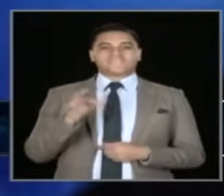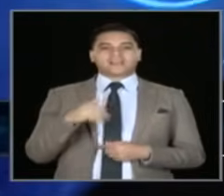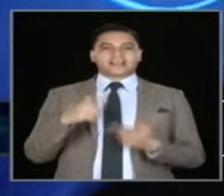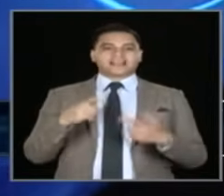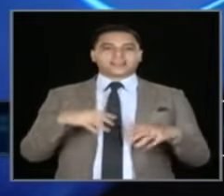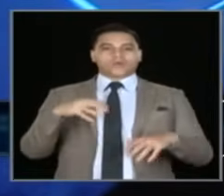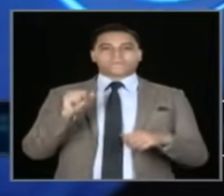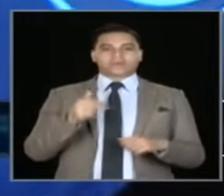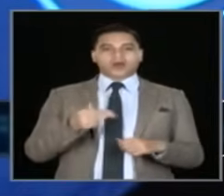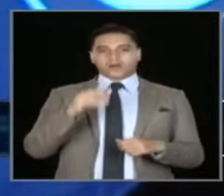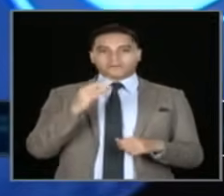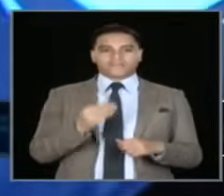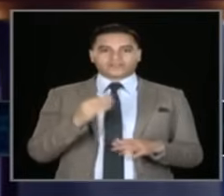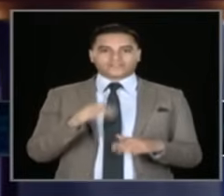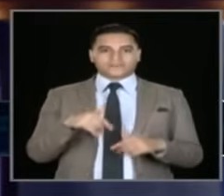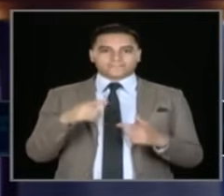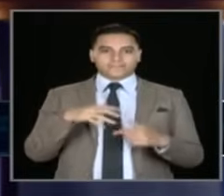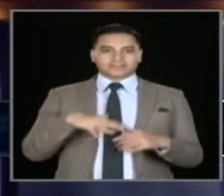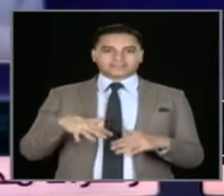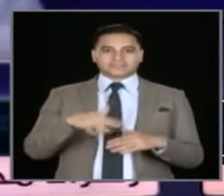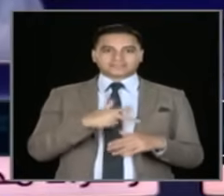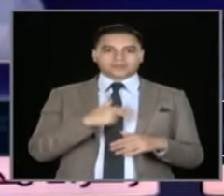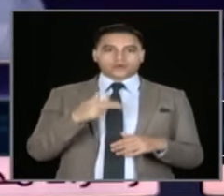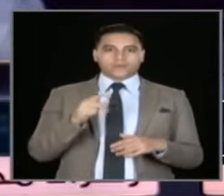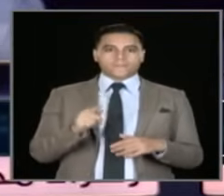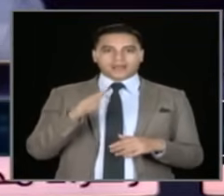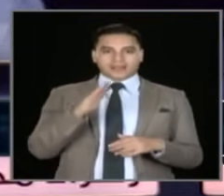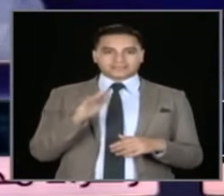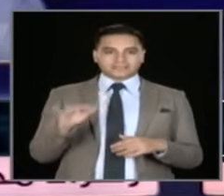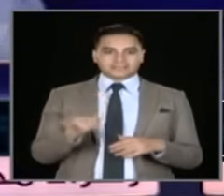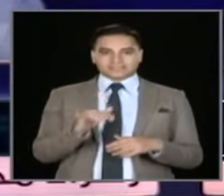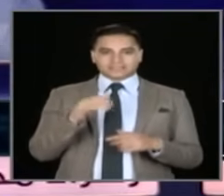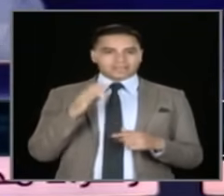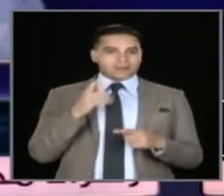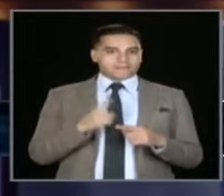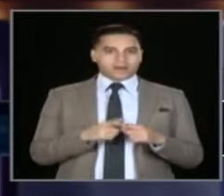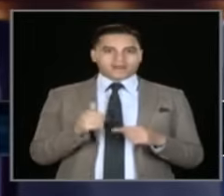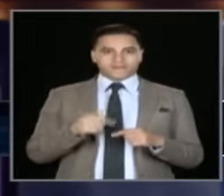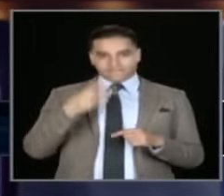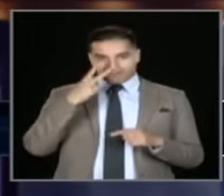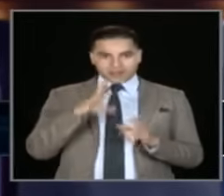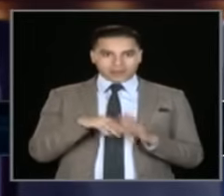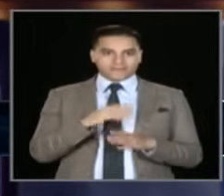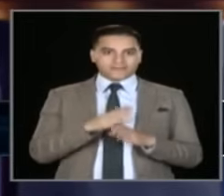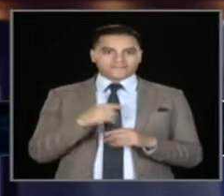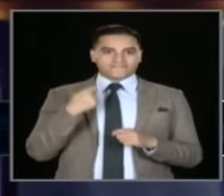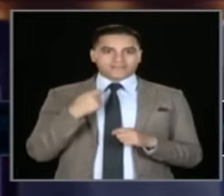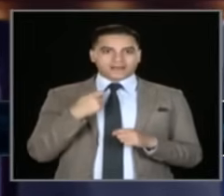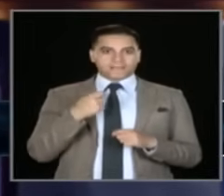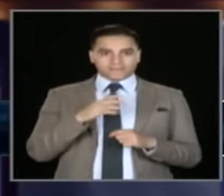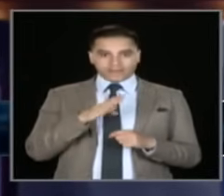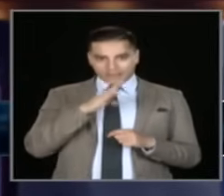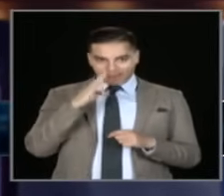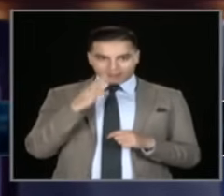دول غرب إفريقيا تقع مدينة كوماسي؟ نيجيريا. غلط. من قام بدور سلوى في فيلم أمير البحار؟ باز. ما هو